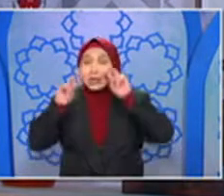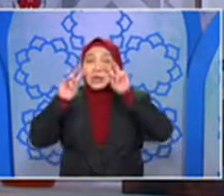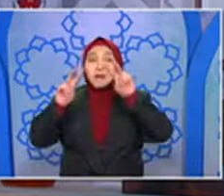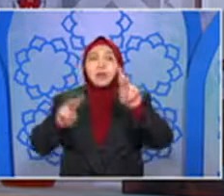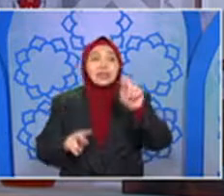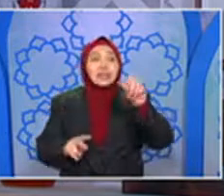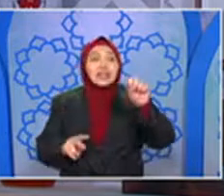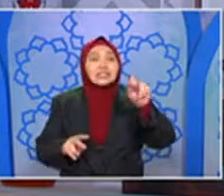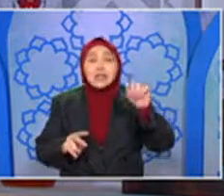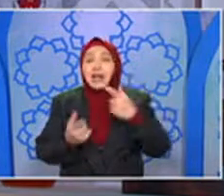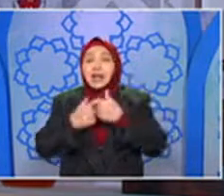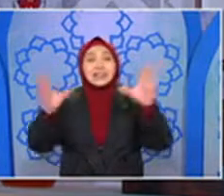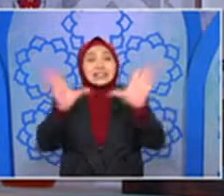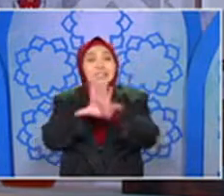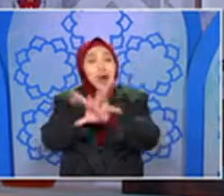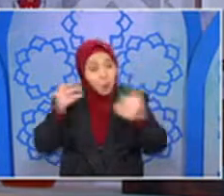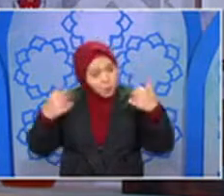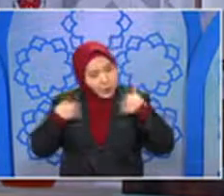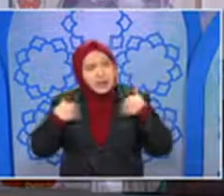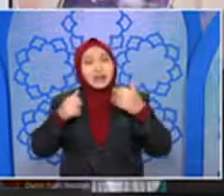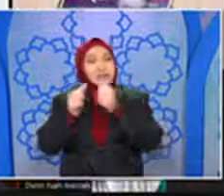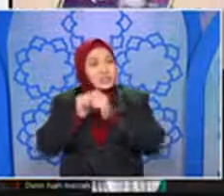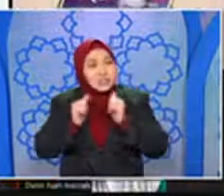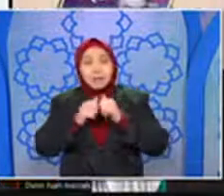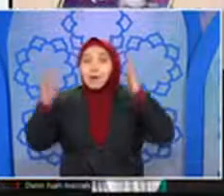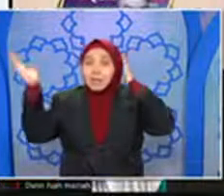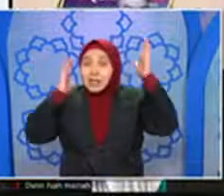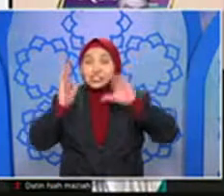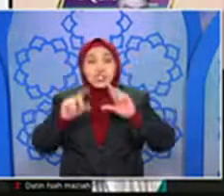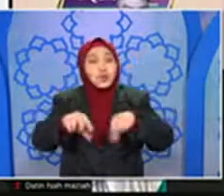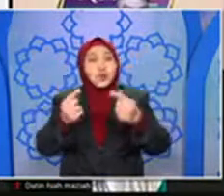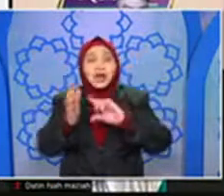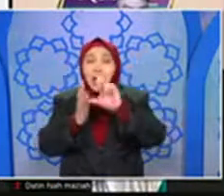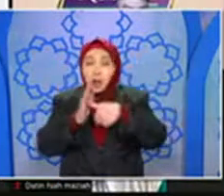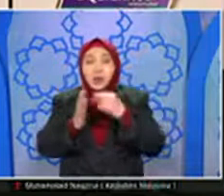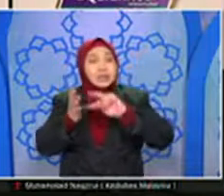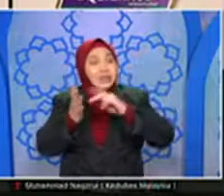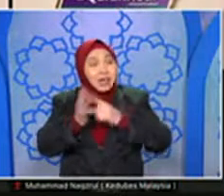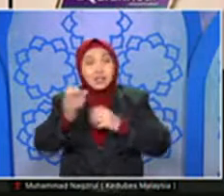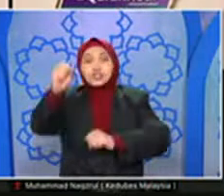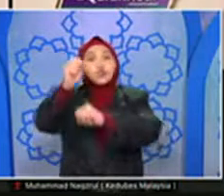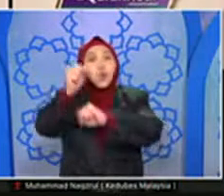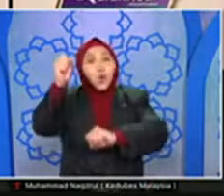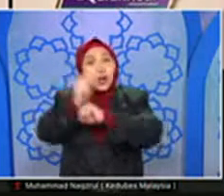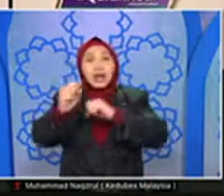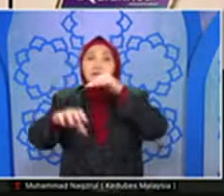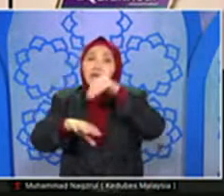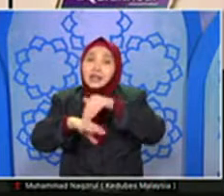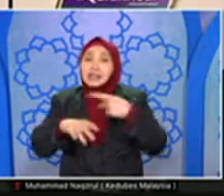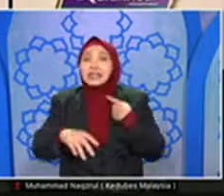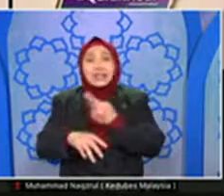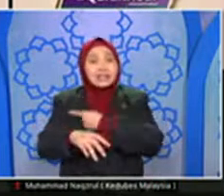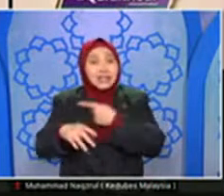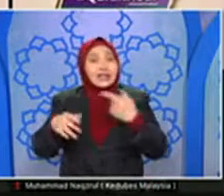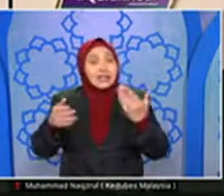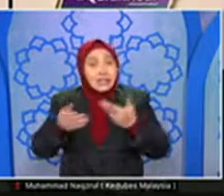Taska dari Sarawak pun turut bersama dengan Malaysia Quran Hour, tanda sokongan kepada kita di